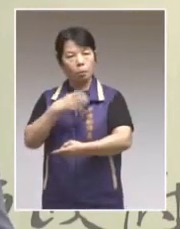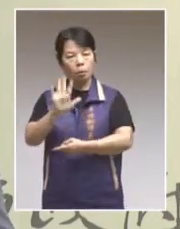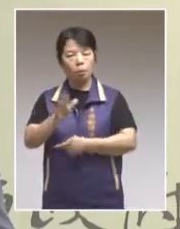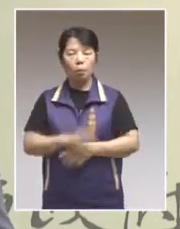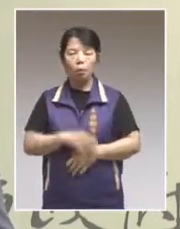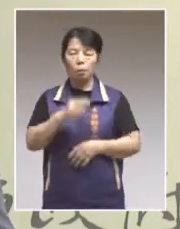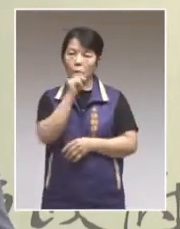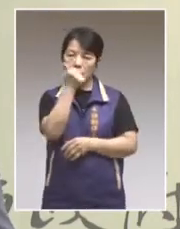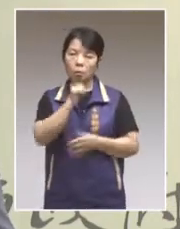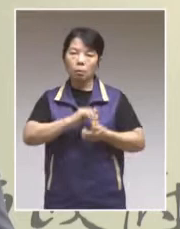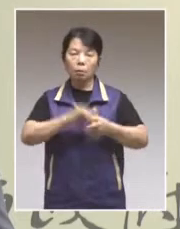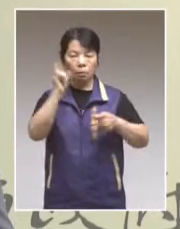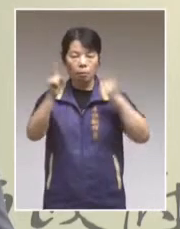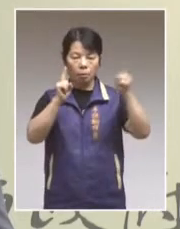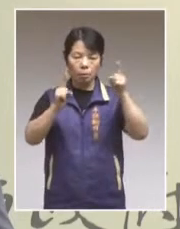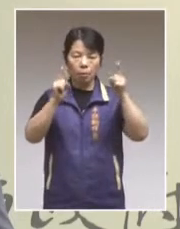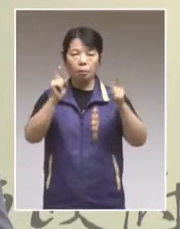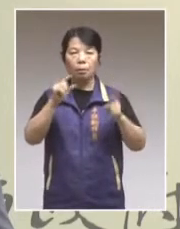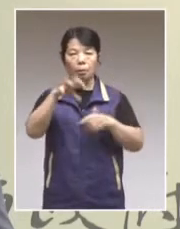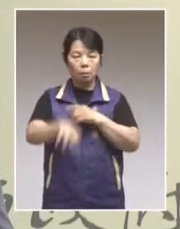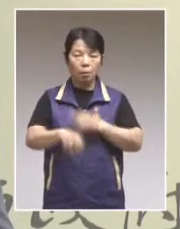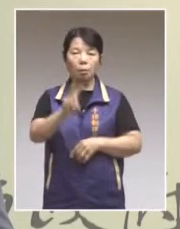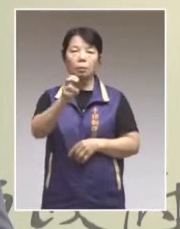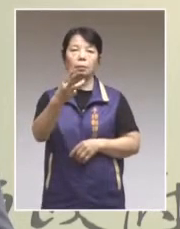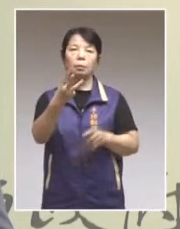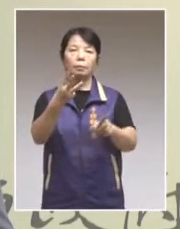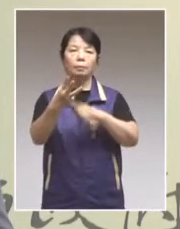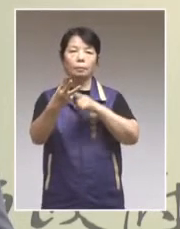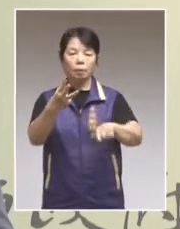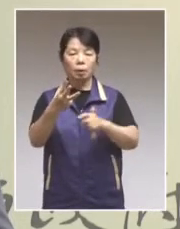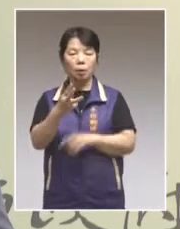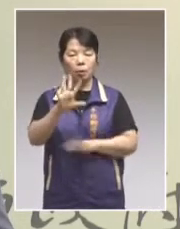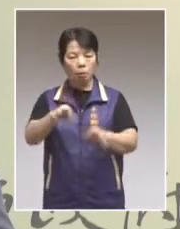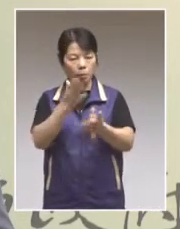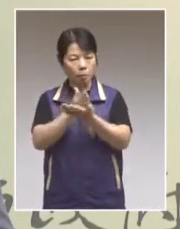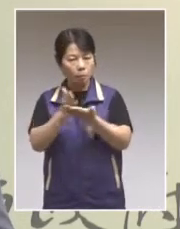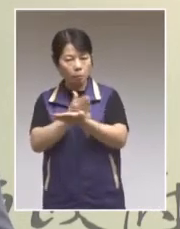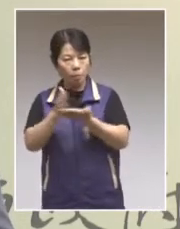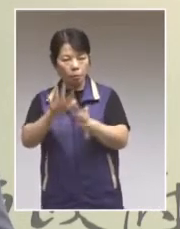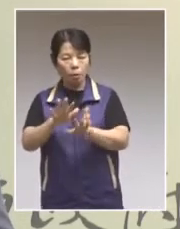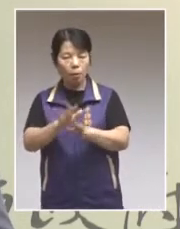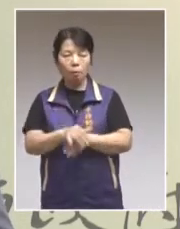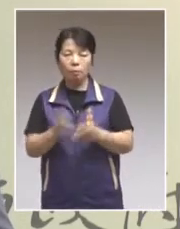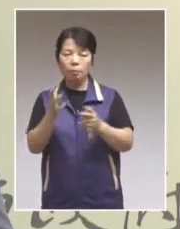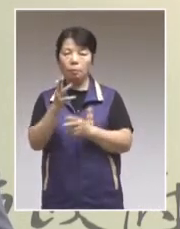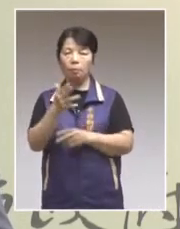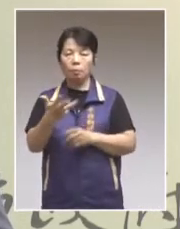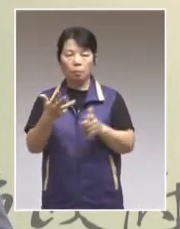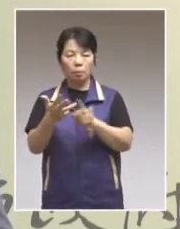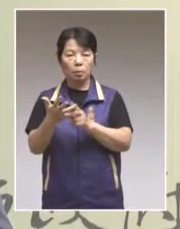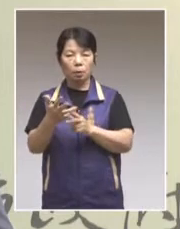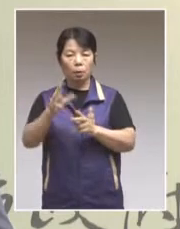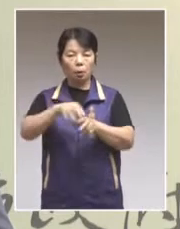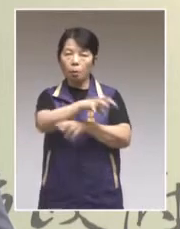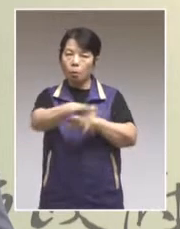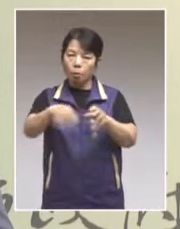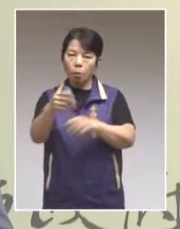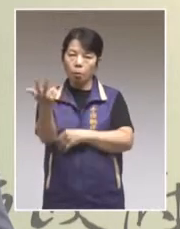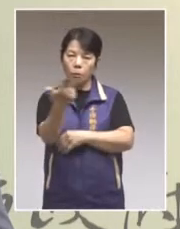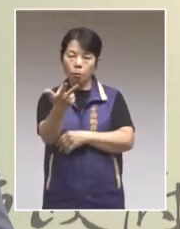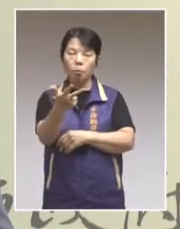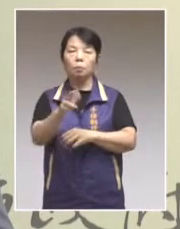定娱乐场所23例呢？根据我们的分析，大概来自于17个特定娱乐场所。那其